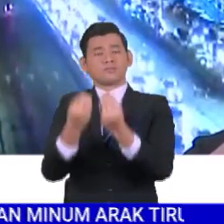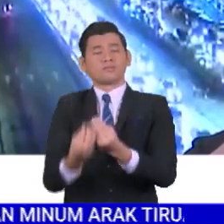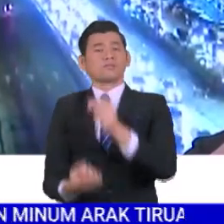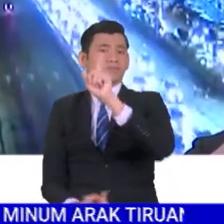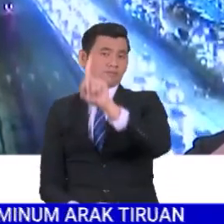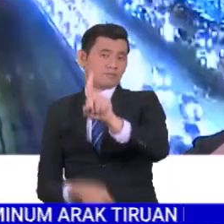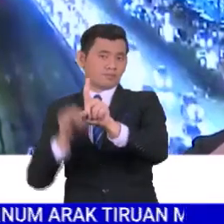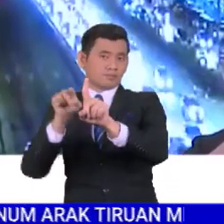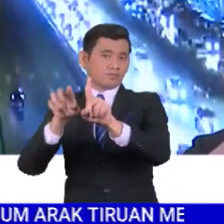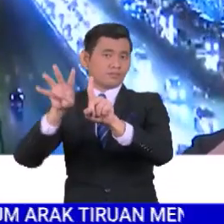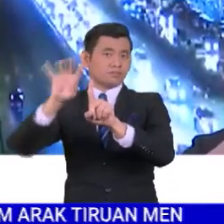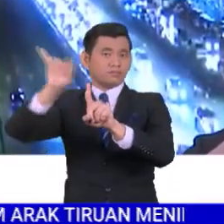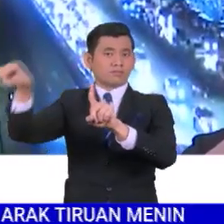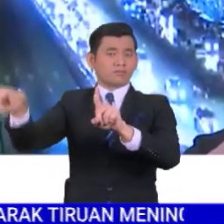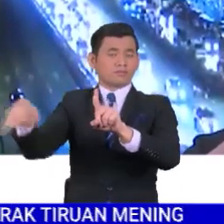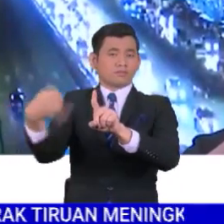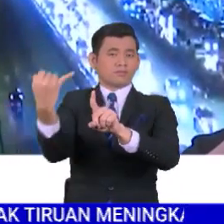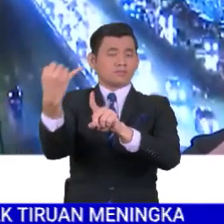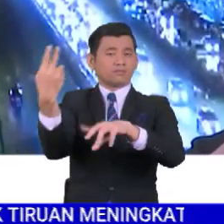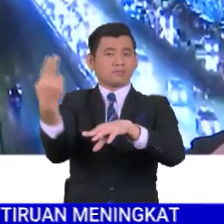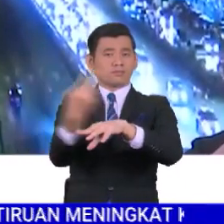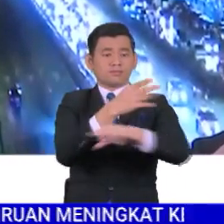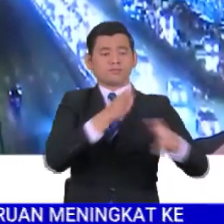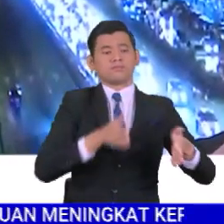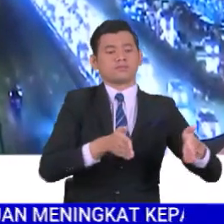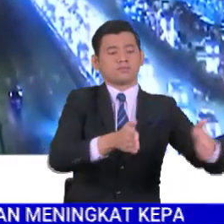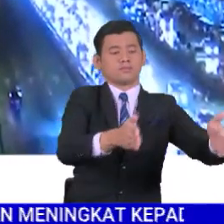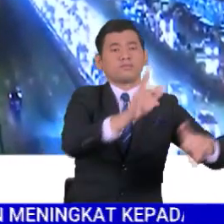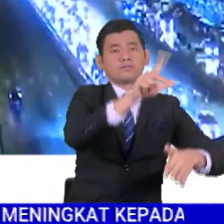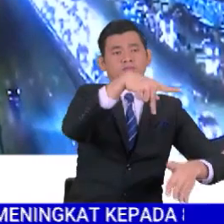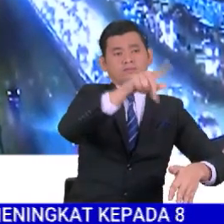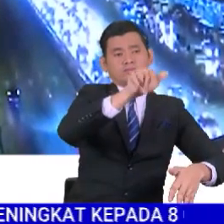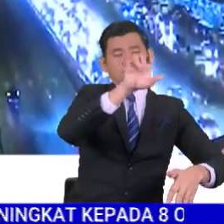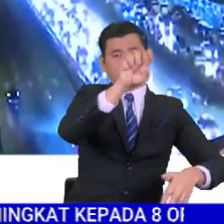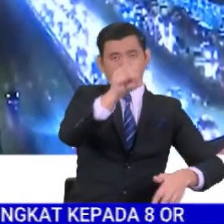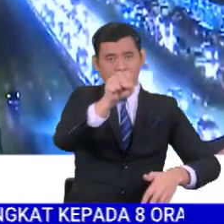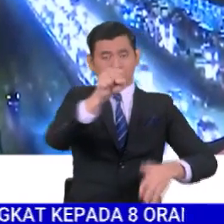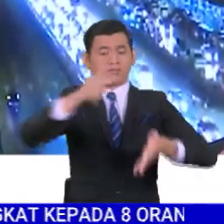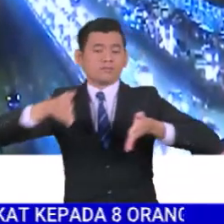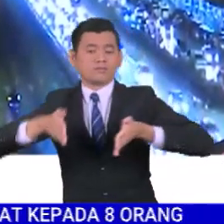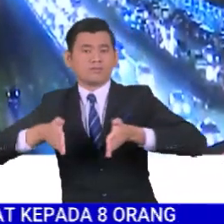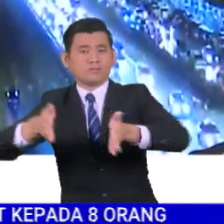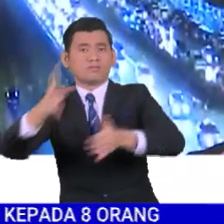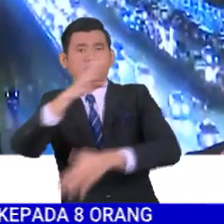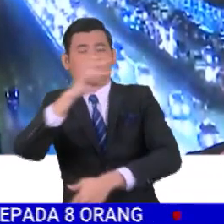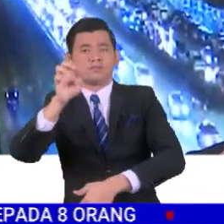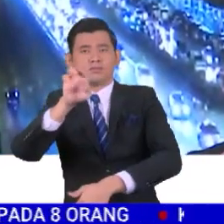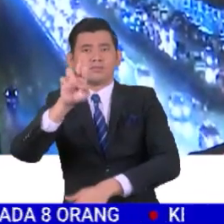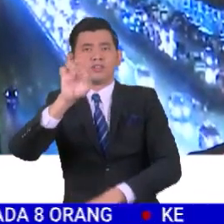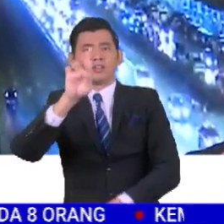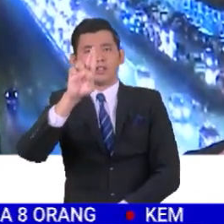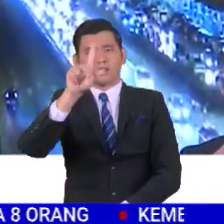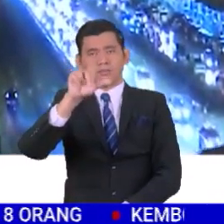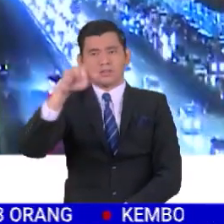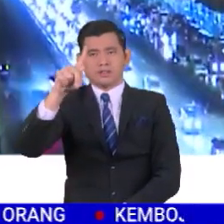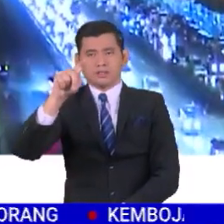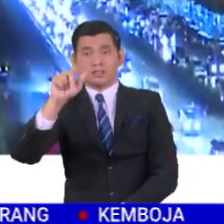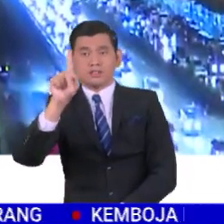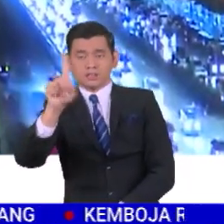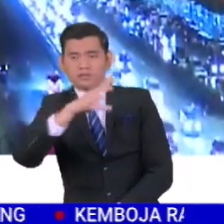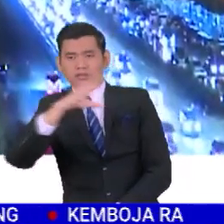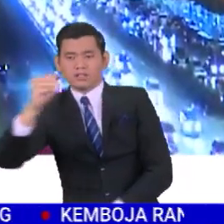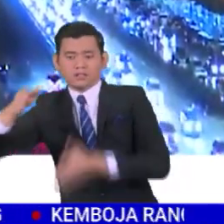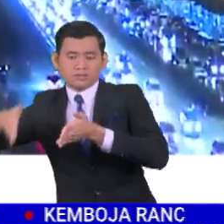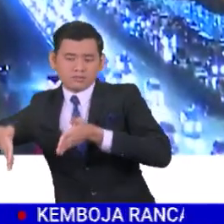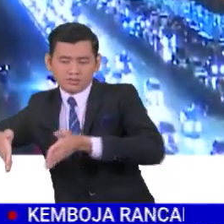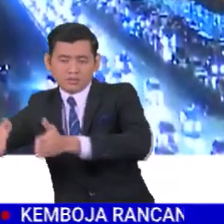juta adalah trafik yang menggunakan lebuh raya plus, manakala sebanyak 400,000 trafik yang menggunakan lebuh raya LPT1 dan juga KL Karak. Okey, selain